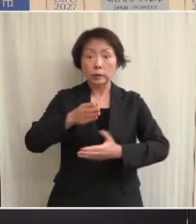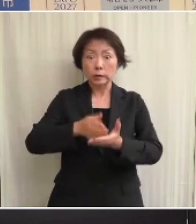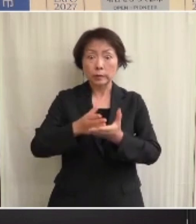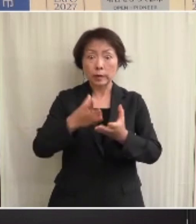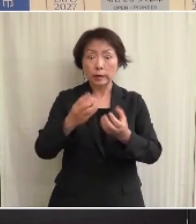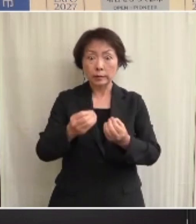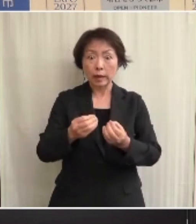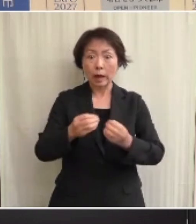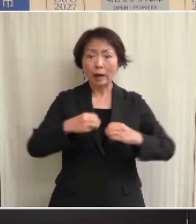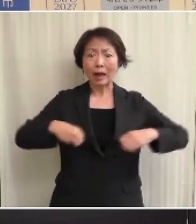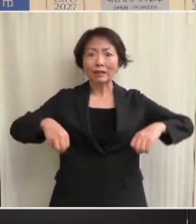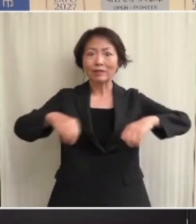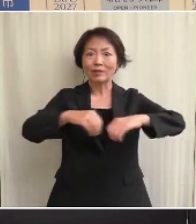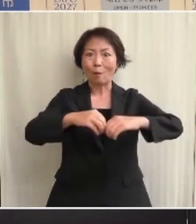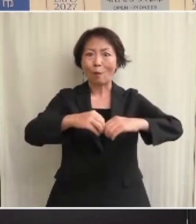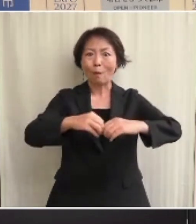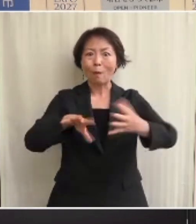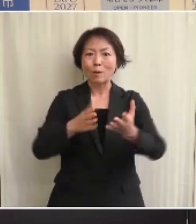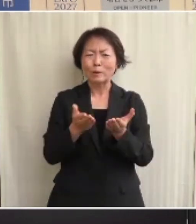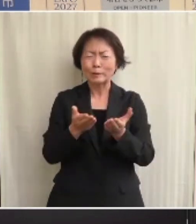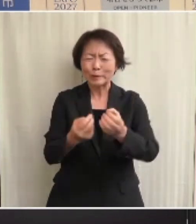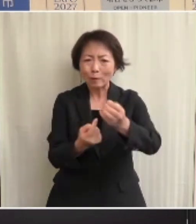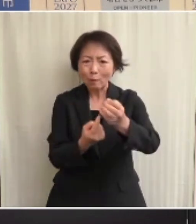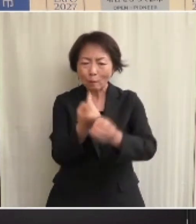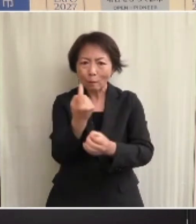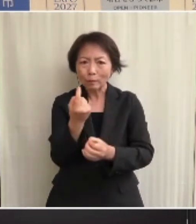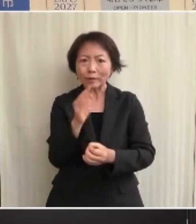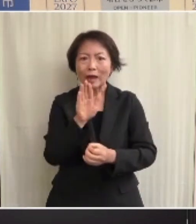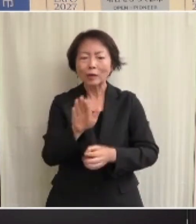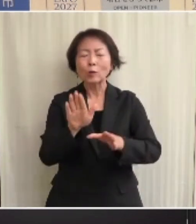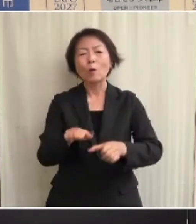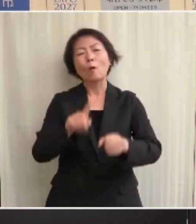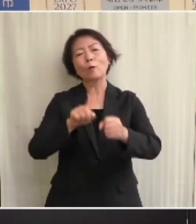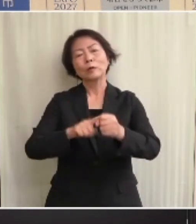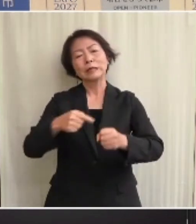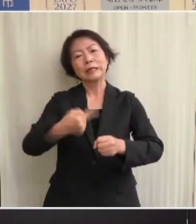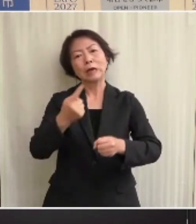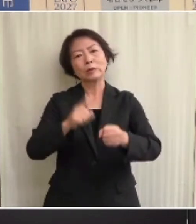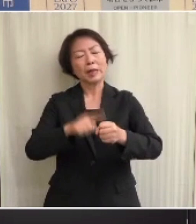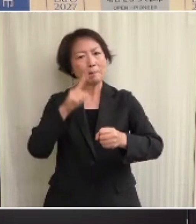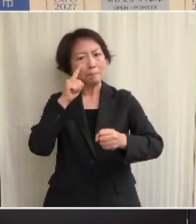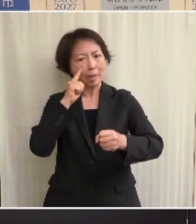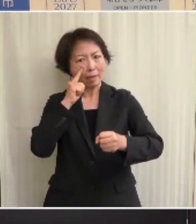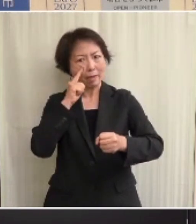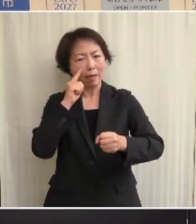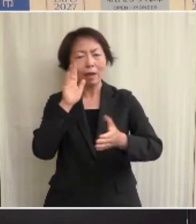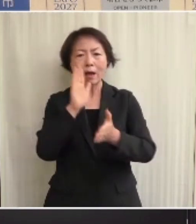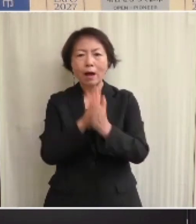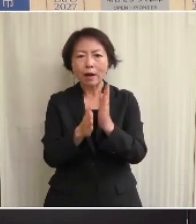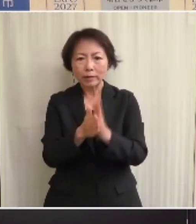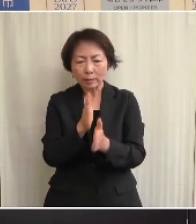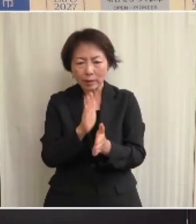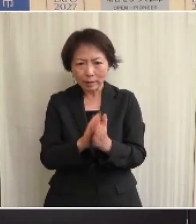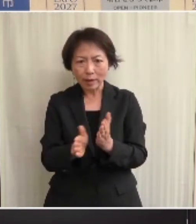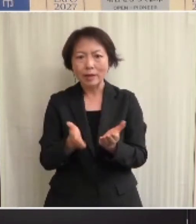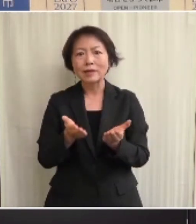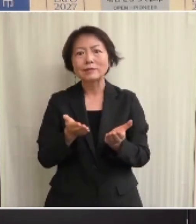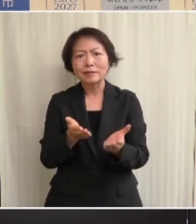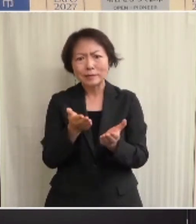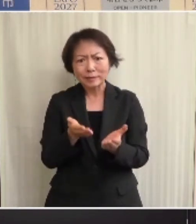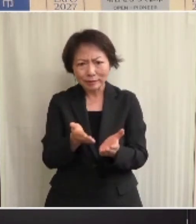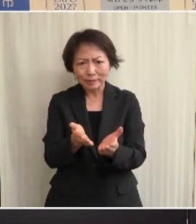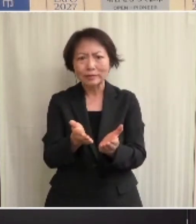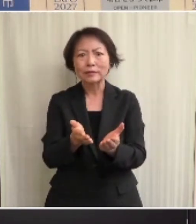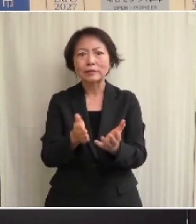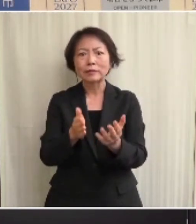思うんですが、関東大震災の100年の節目ということで、改めてこう機運というかこう、歩道も